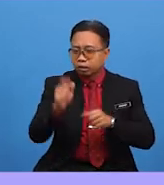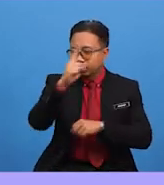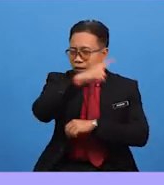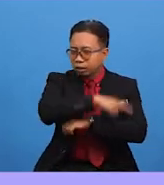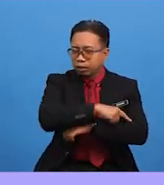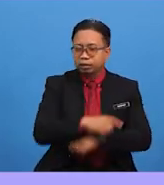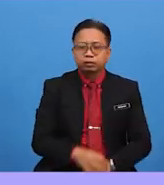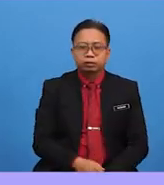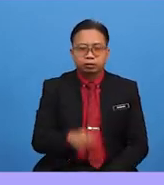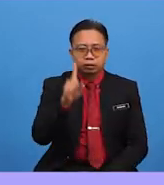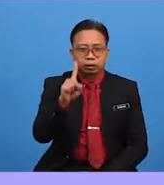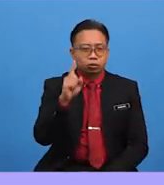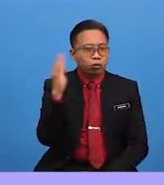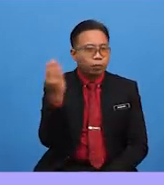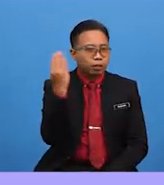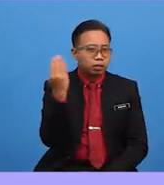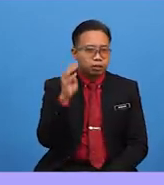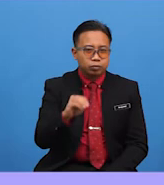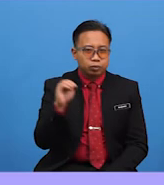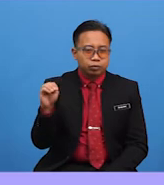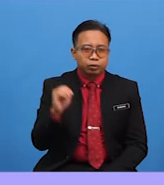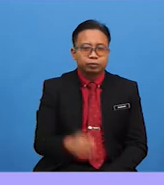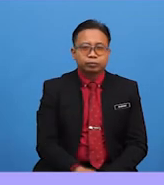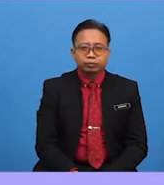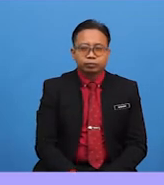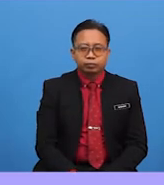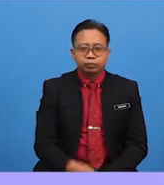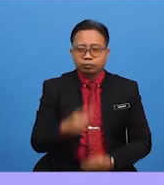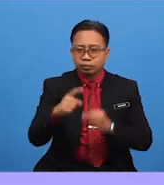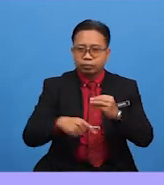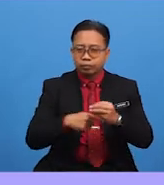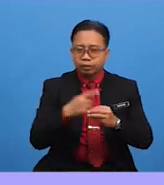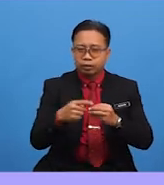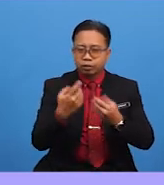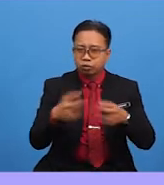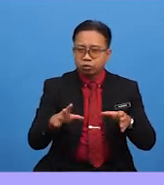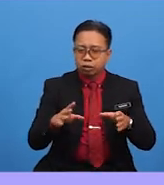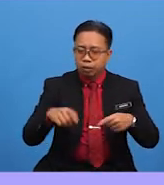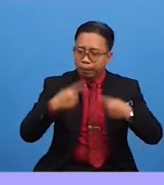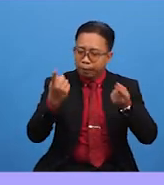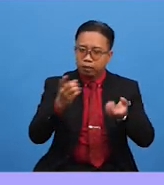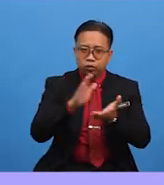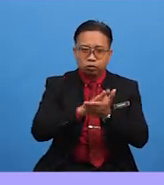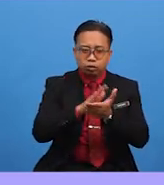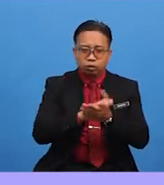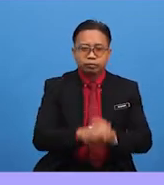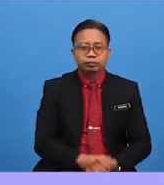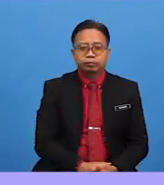hari sebagai satu kebiasaan murid-murid. Bila telah kembali ke sekolah nanti,